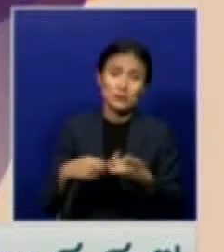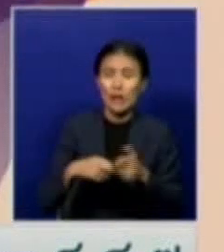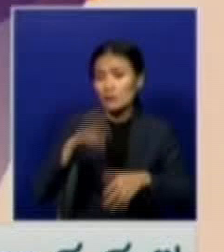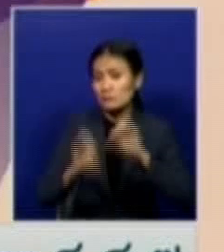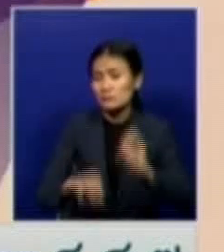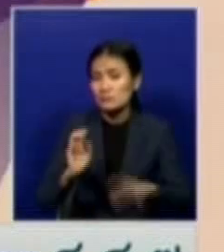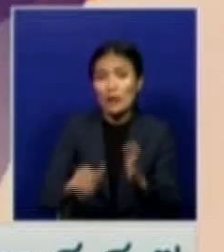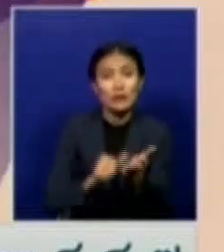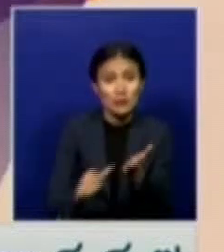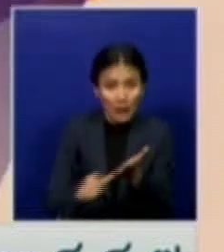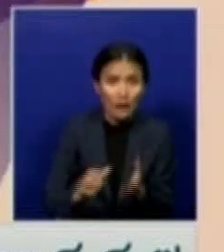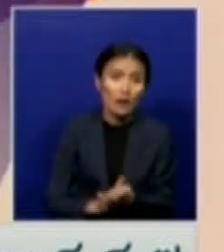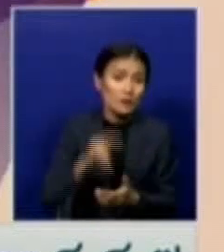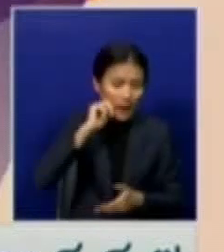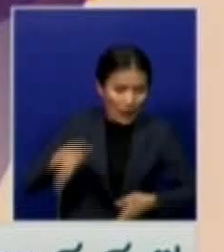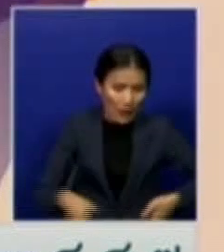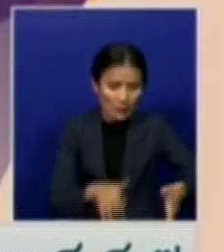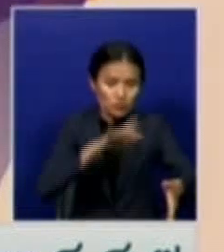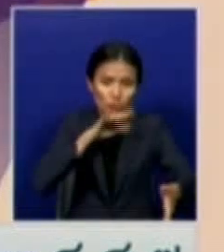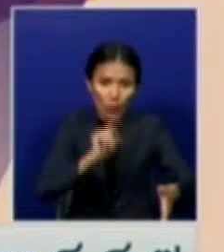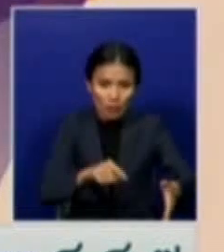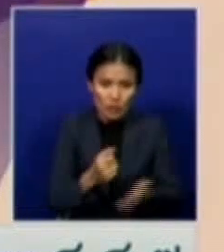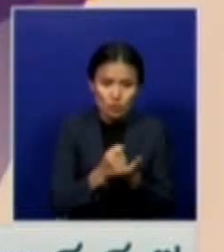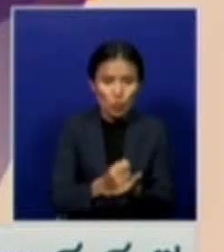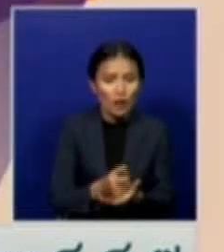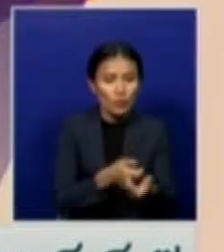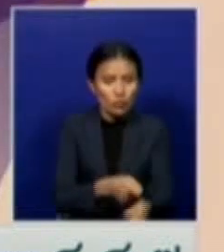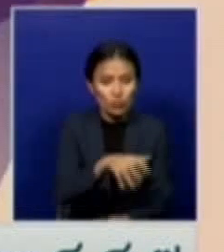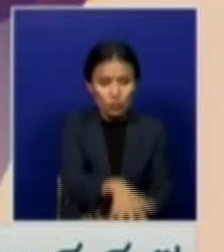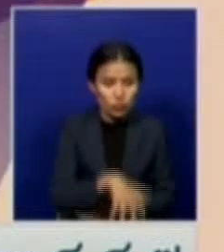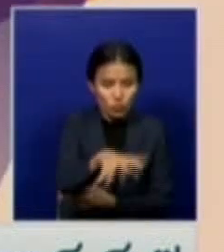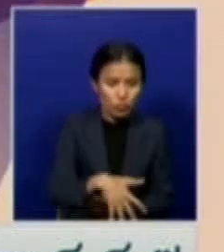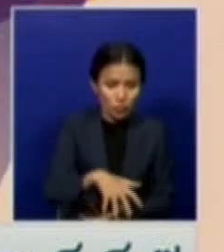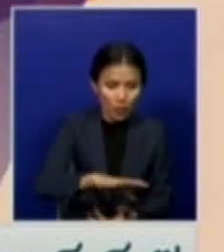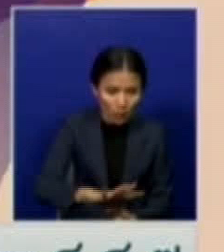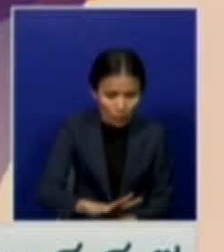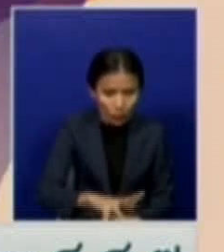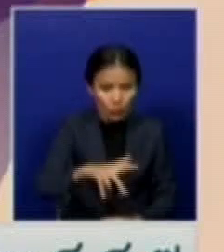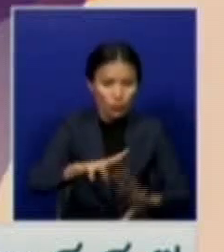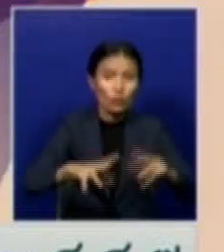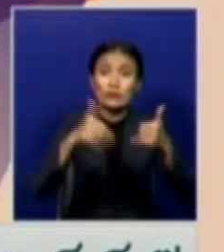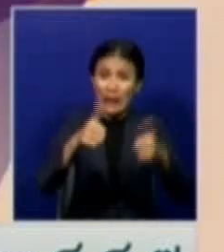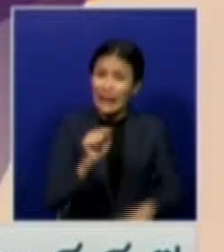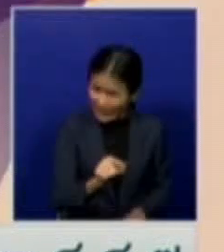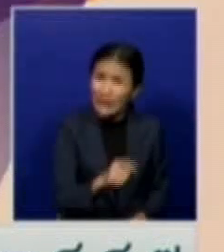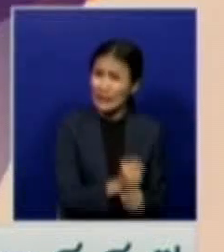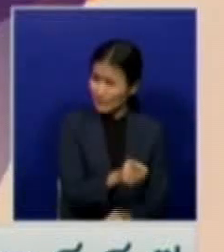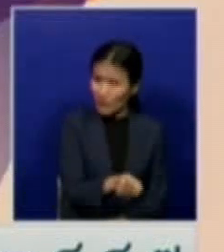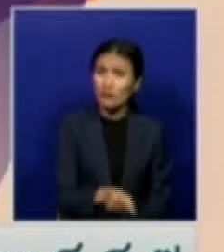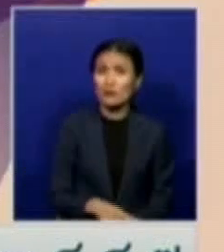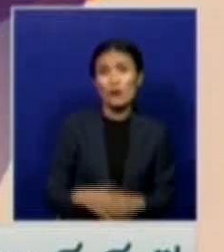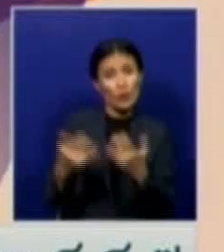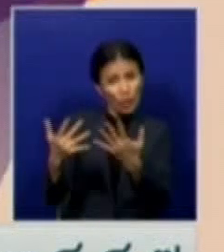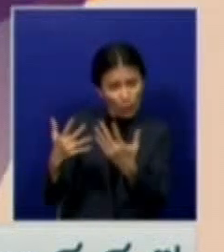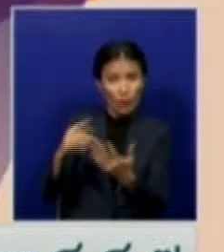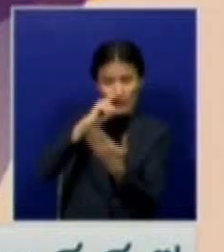ของค่าปรับลดค่าตอบแทนให้กับผู้ประกอบการสินค้าปลอดภาษีในสนามบินเนี่ยมันไม่ใช่น้อยๆนะมันเป็นเงินจำน